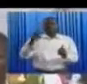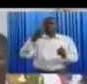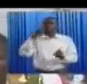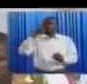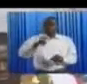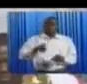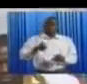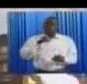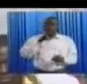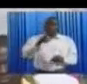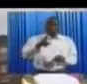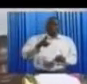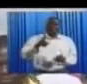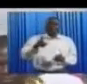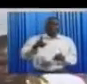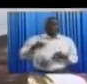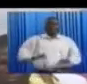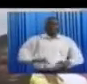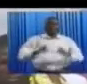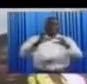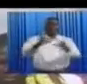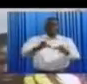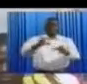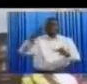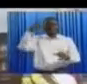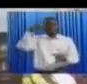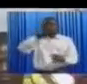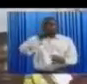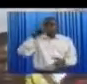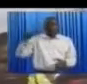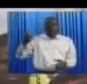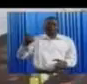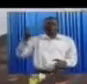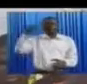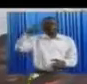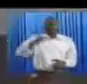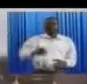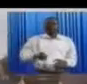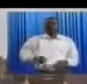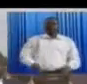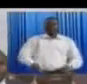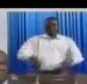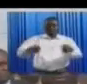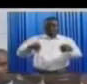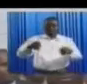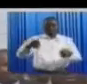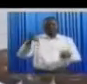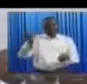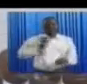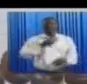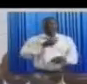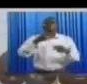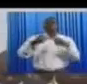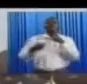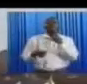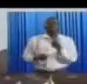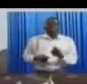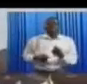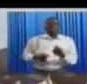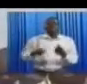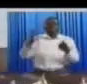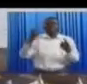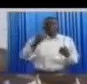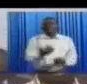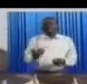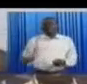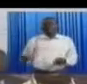d'être immortalisé. Et le meilleur moyen, c'est la rue. Nous avons décidé d'honorer toutes les personnalités qui ont laissé